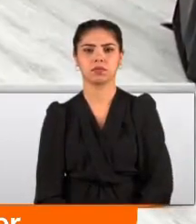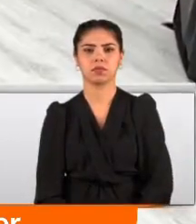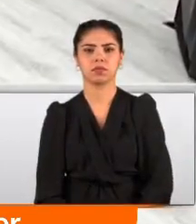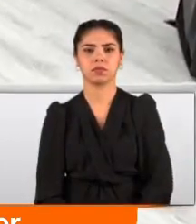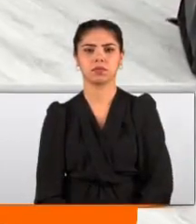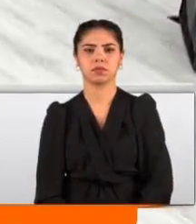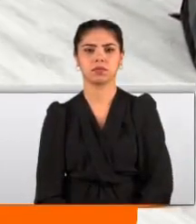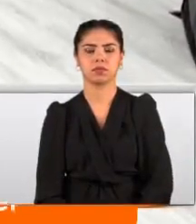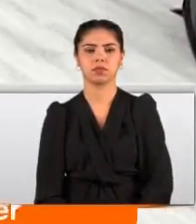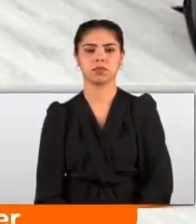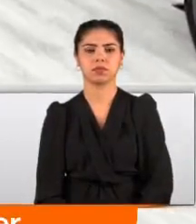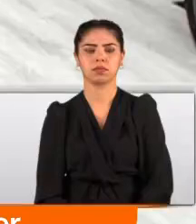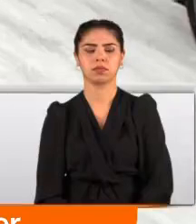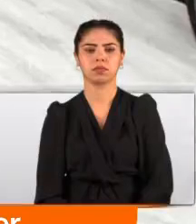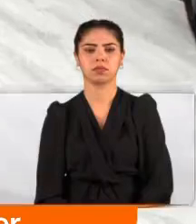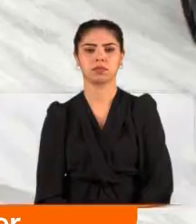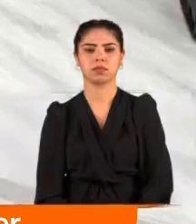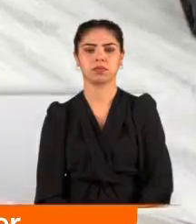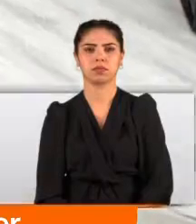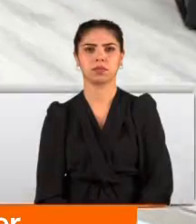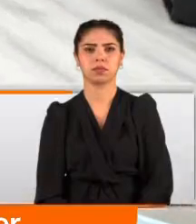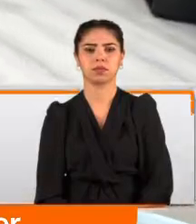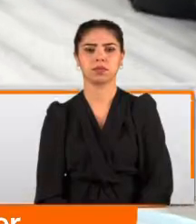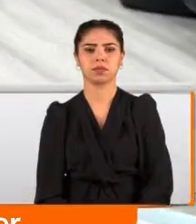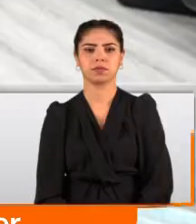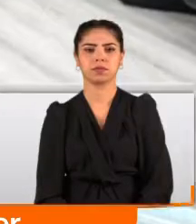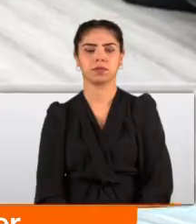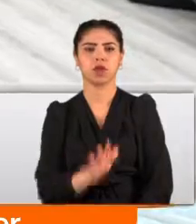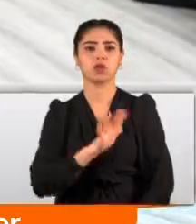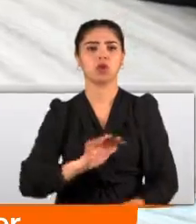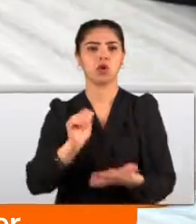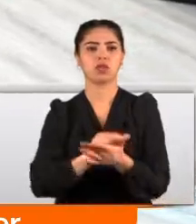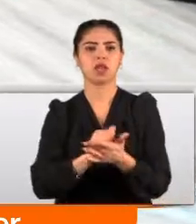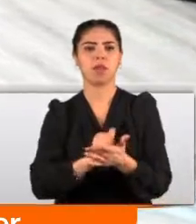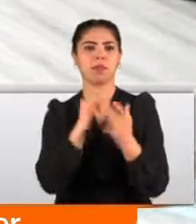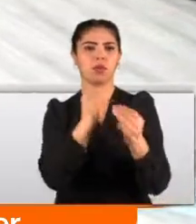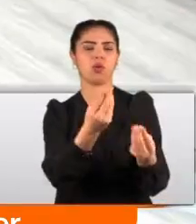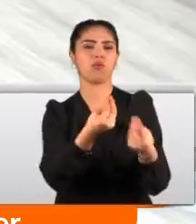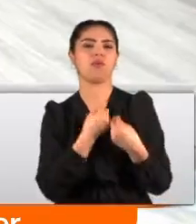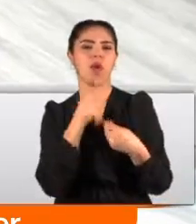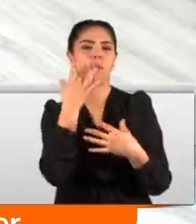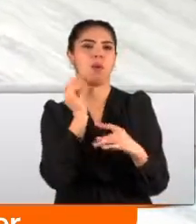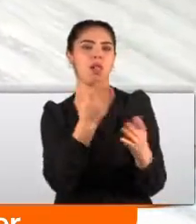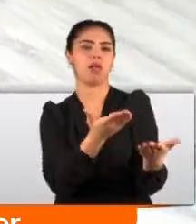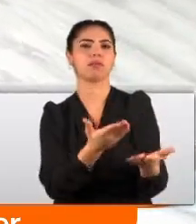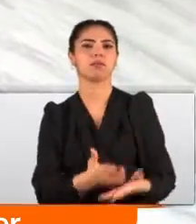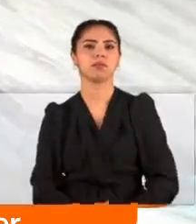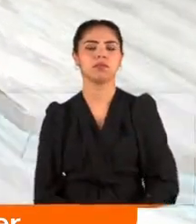Songül Hanım izlesin. Oh! Vallahi sosyal medyanın bize getirdiği hal sevgili seyirciler.